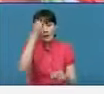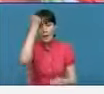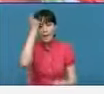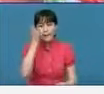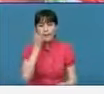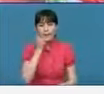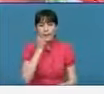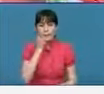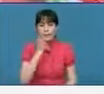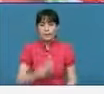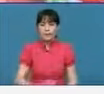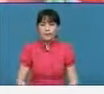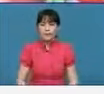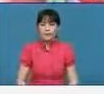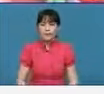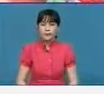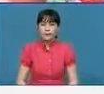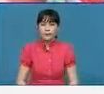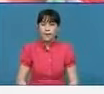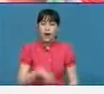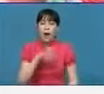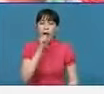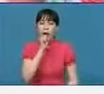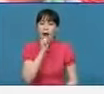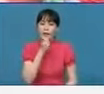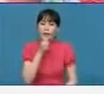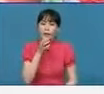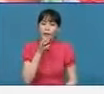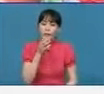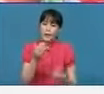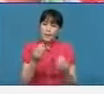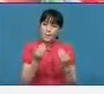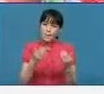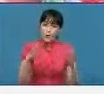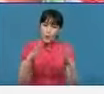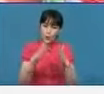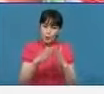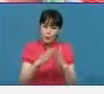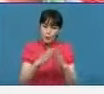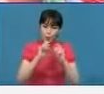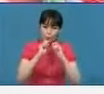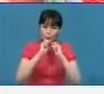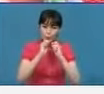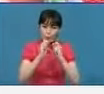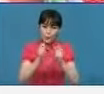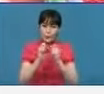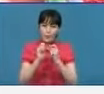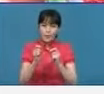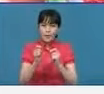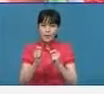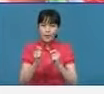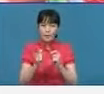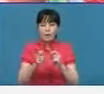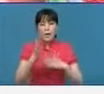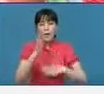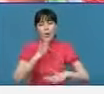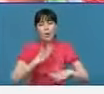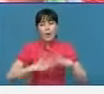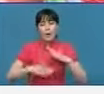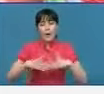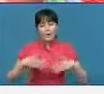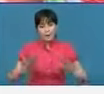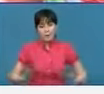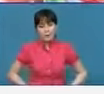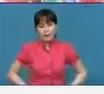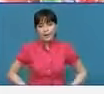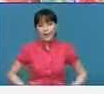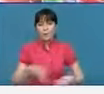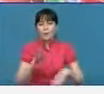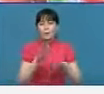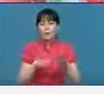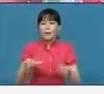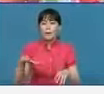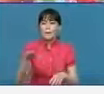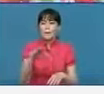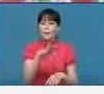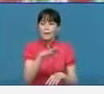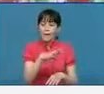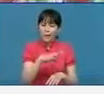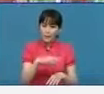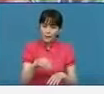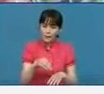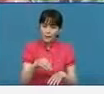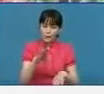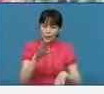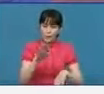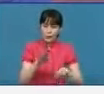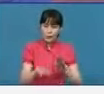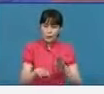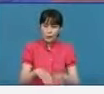рахмет. Қартайған шағымызда мінекей үй беріп, жағдайымызды жасап, барлық жағдай